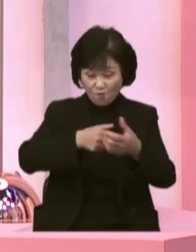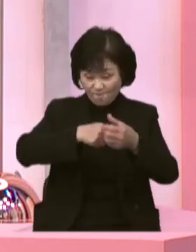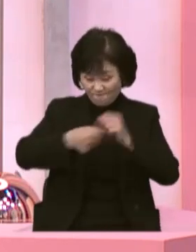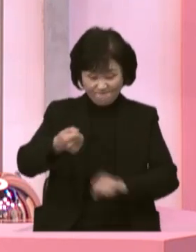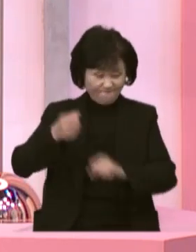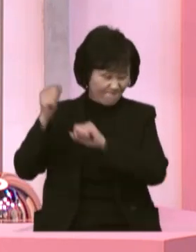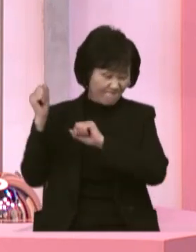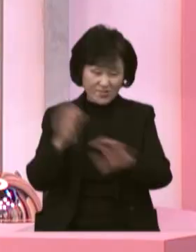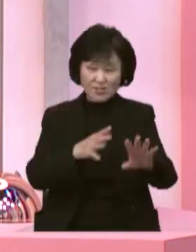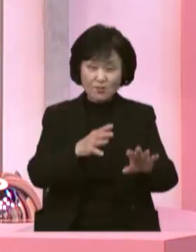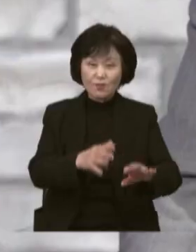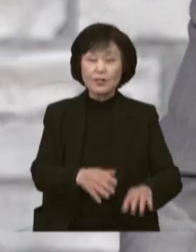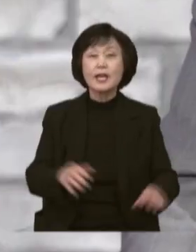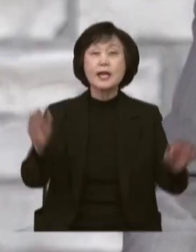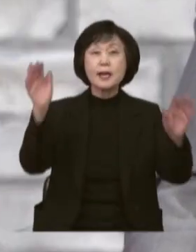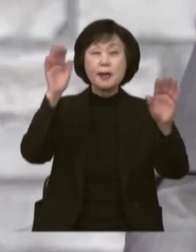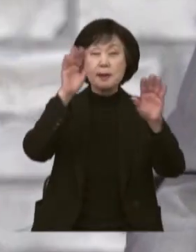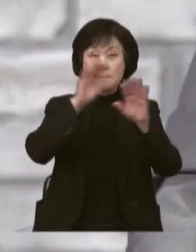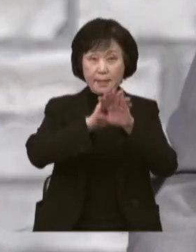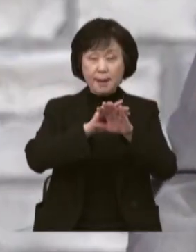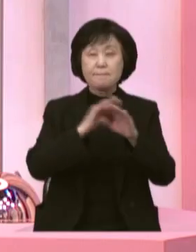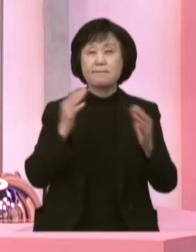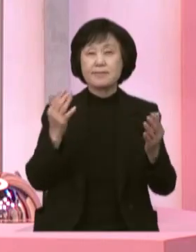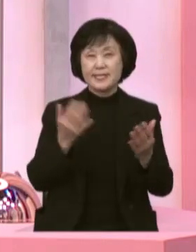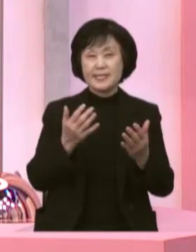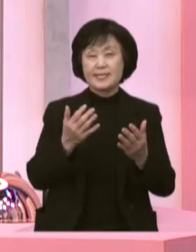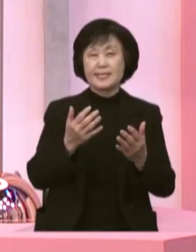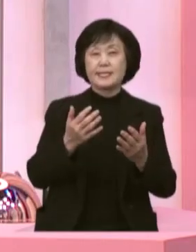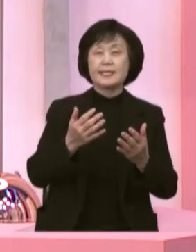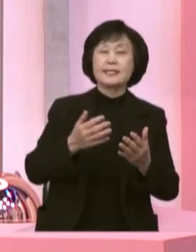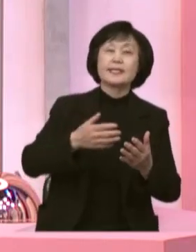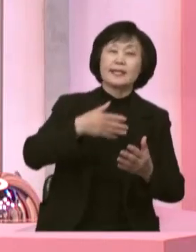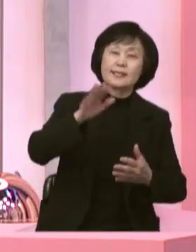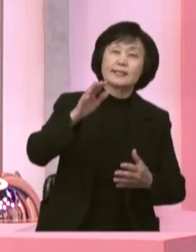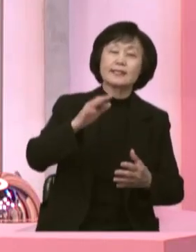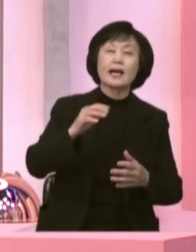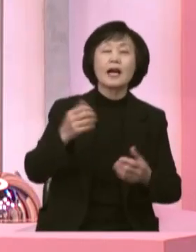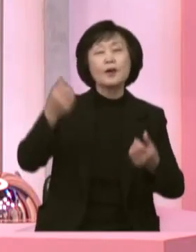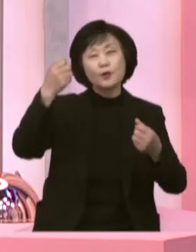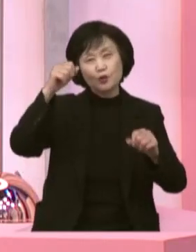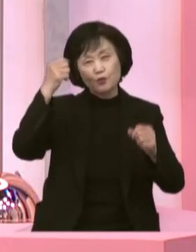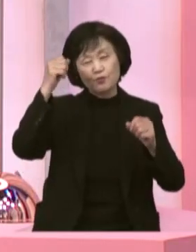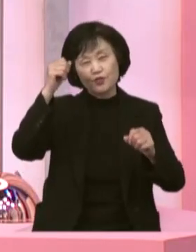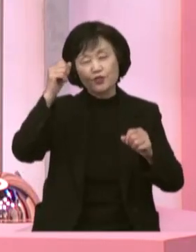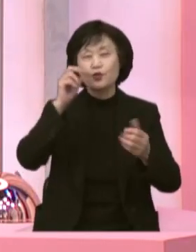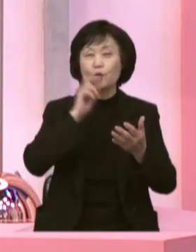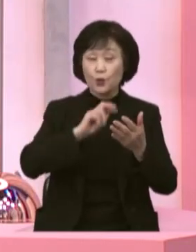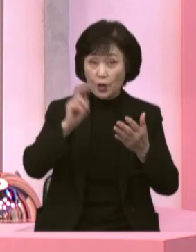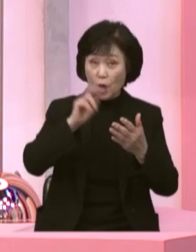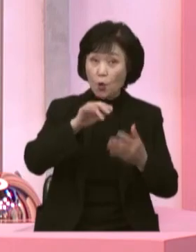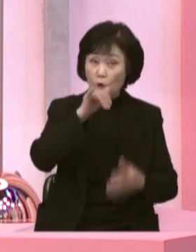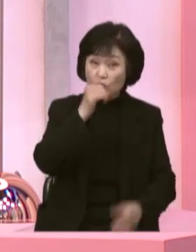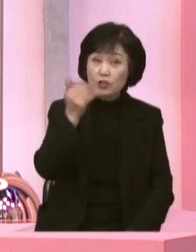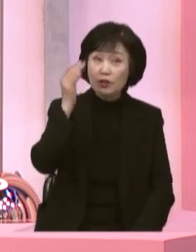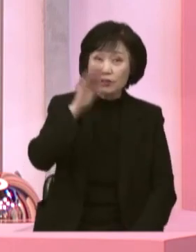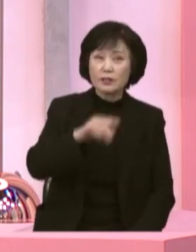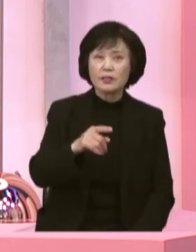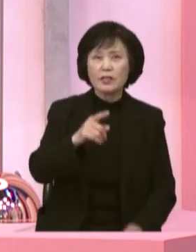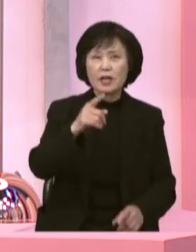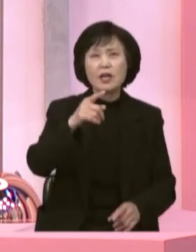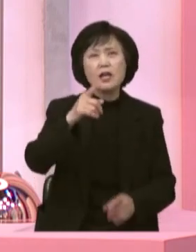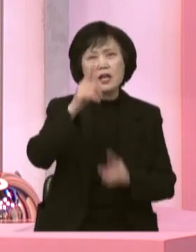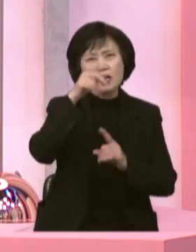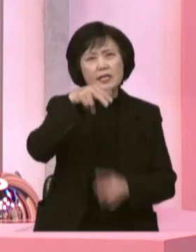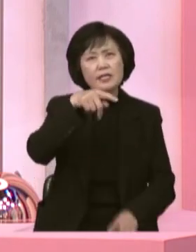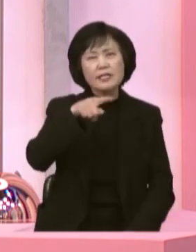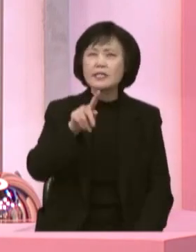애가 왜 여기서 저러고 있는 거야? 지금 방송국에 여자 코미디언이 없어서 난리인데 그래 PD 데려온 거예요 네.